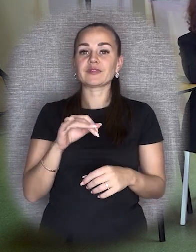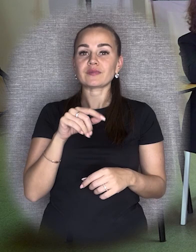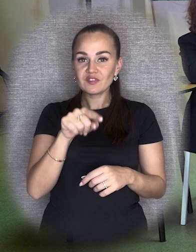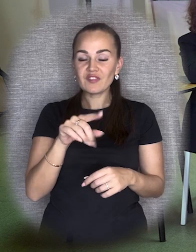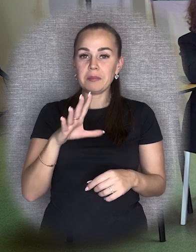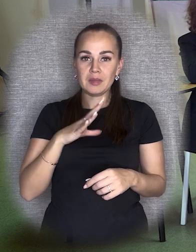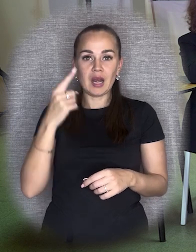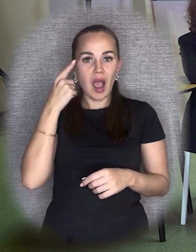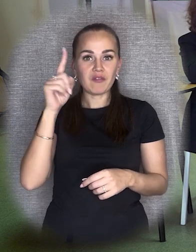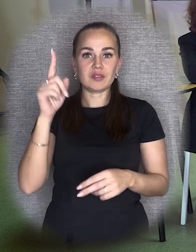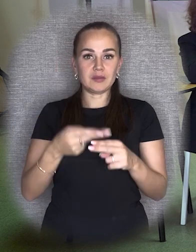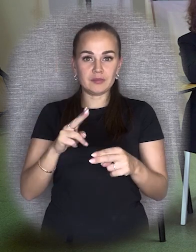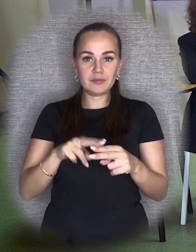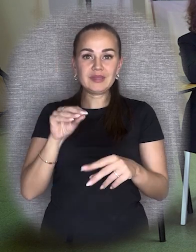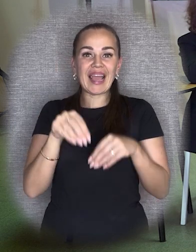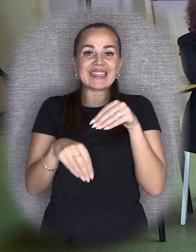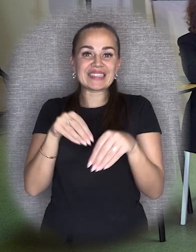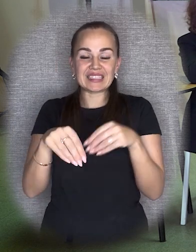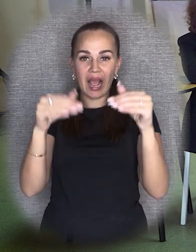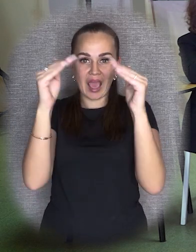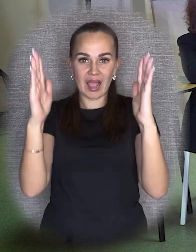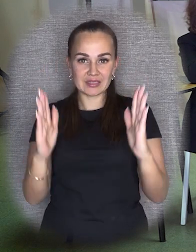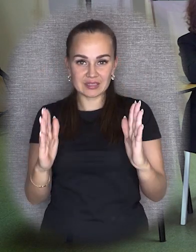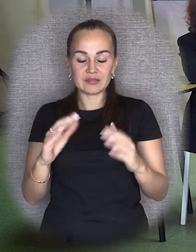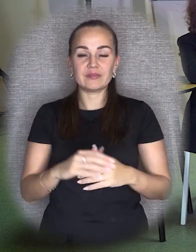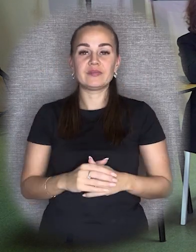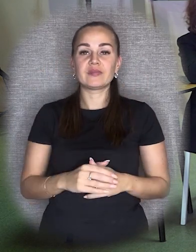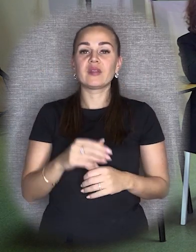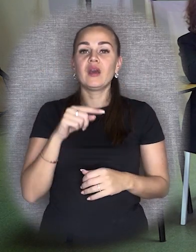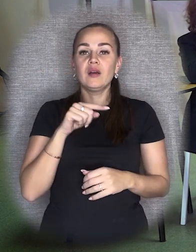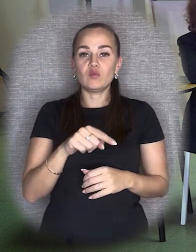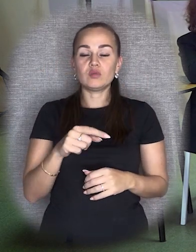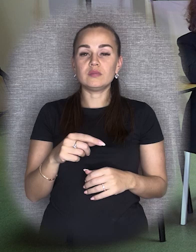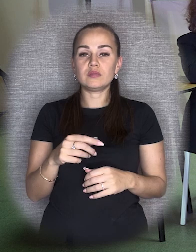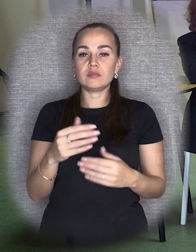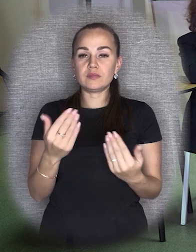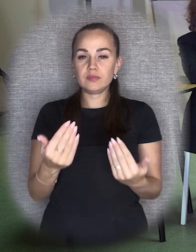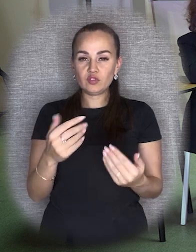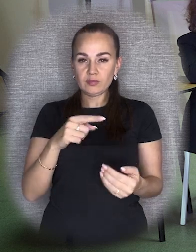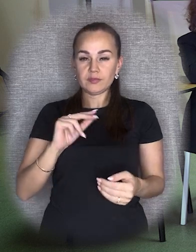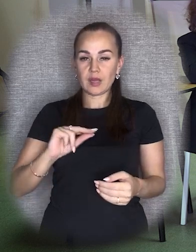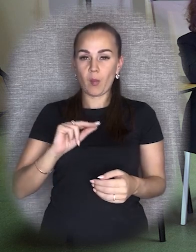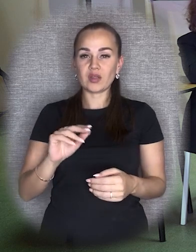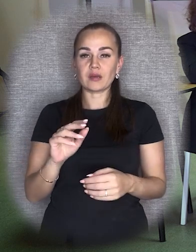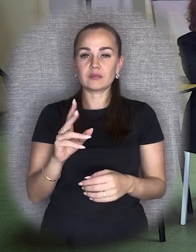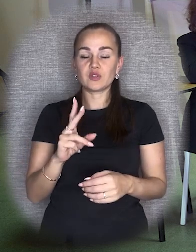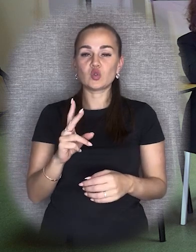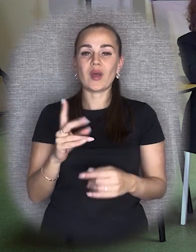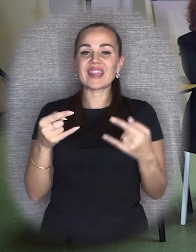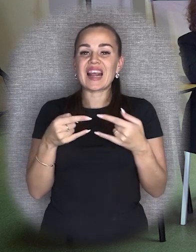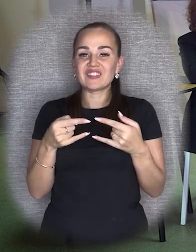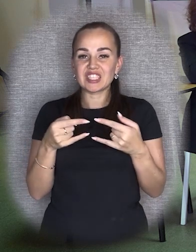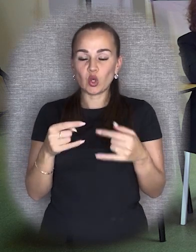Очень своеобразный взгляд именно на работу телевизионщиков в